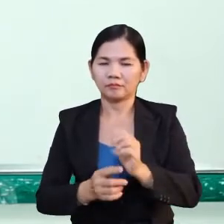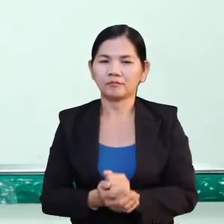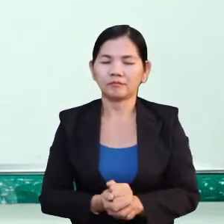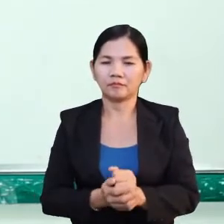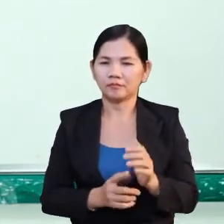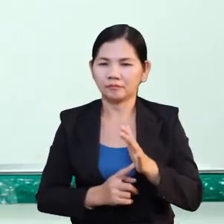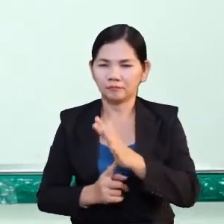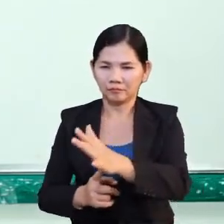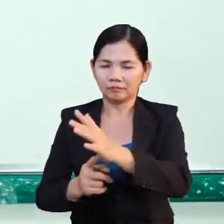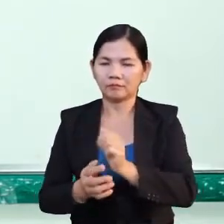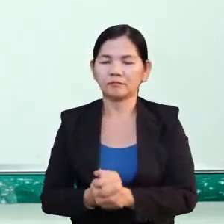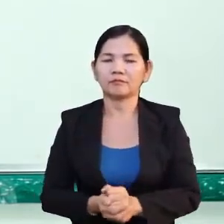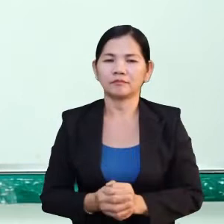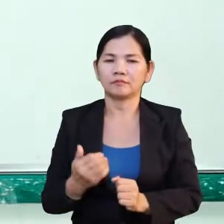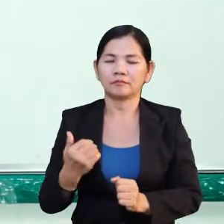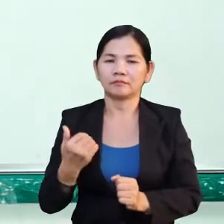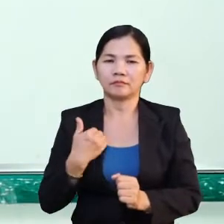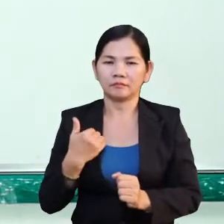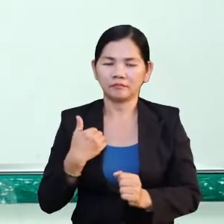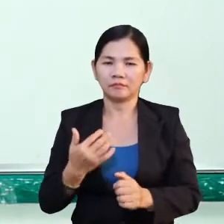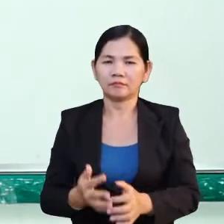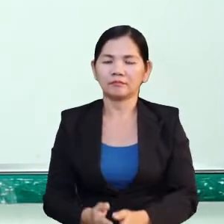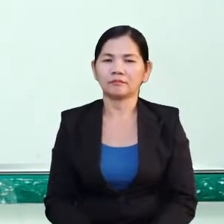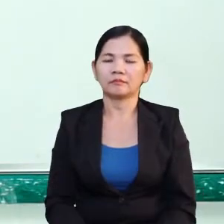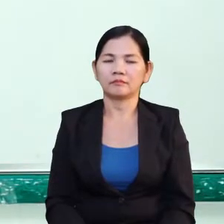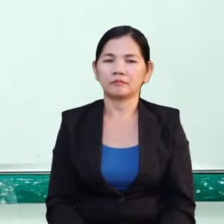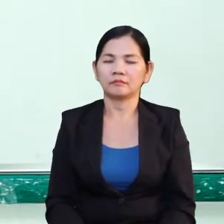កក្ដេះឃើញទាំងអស់គ្នា